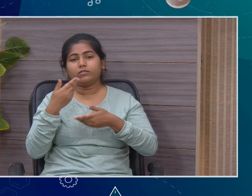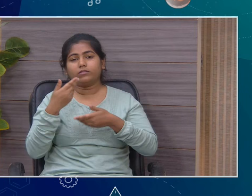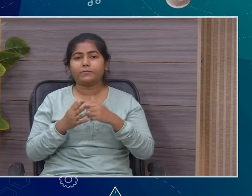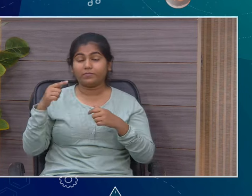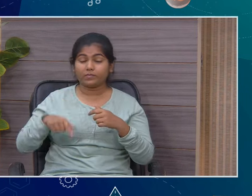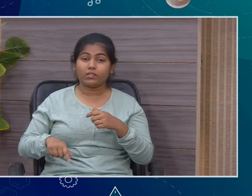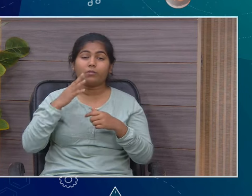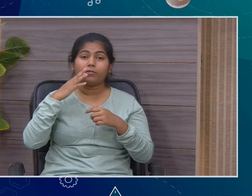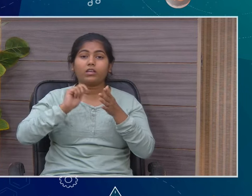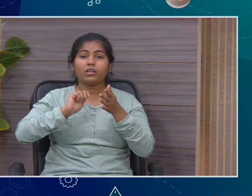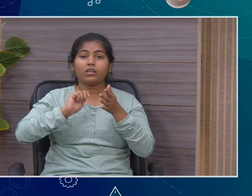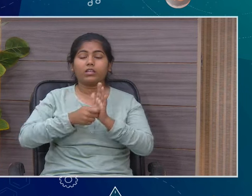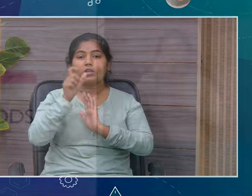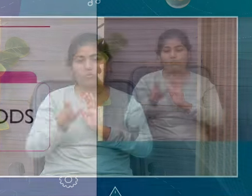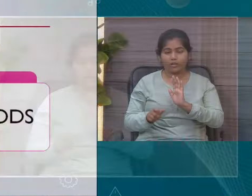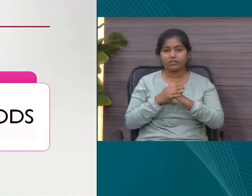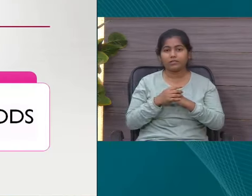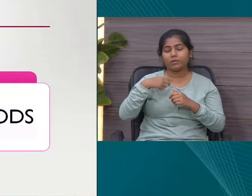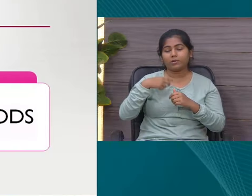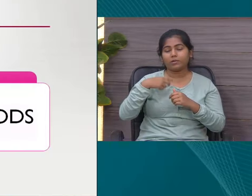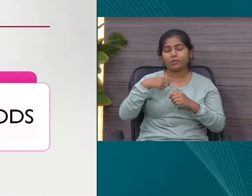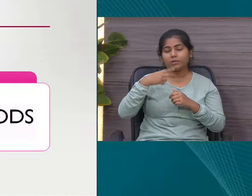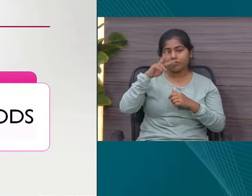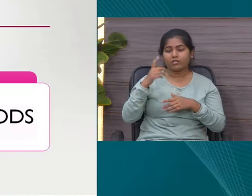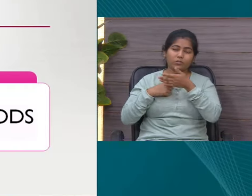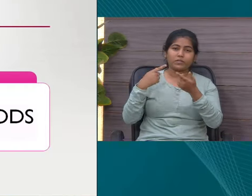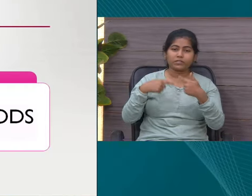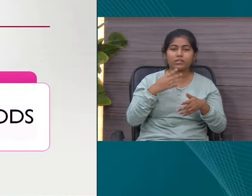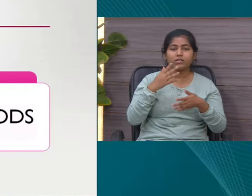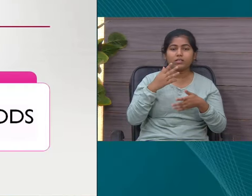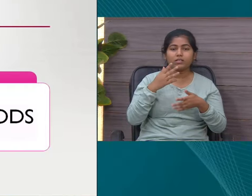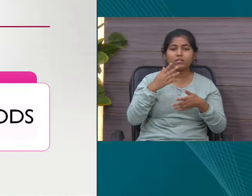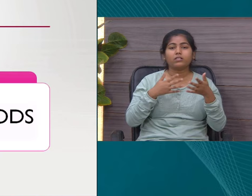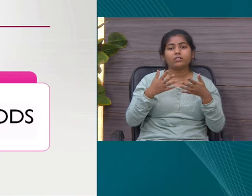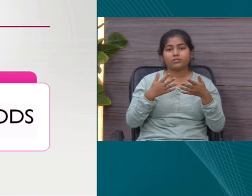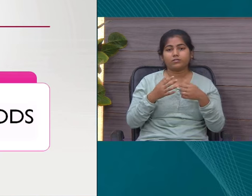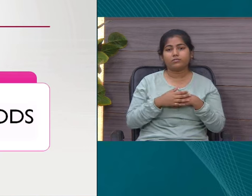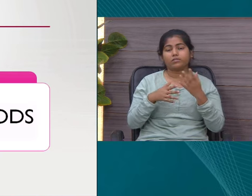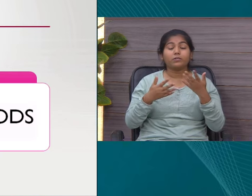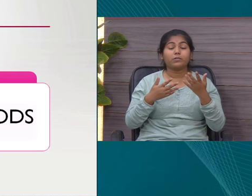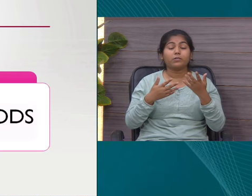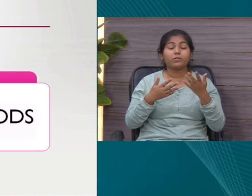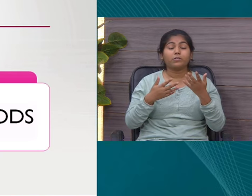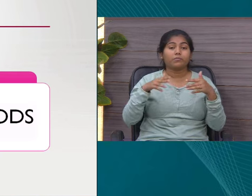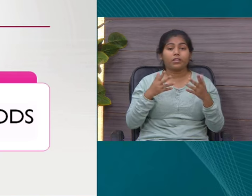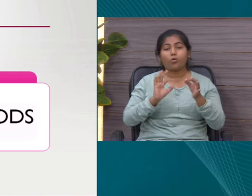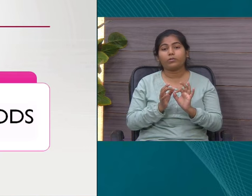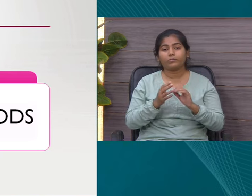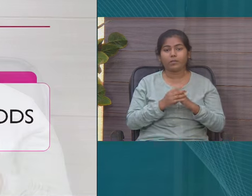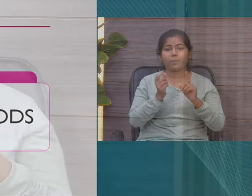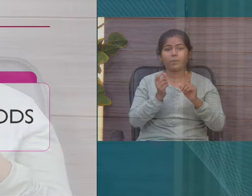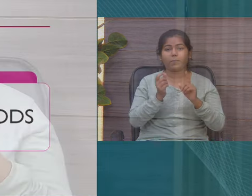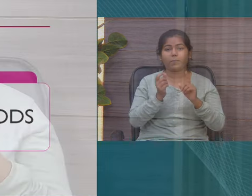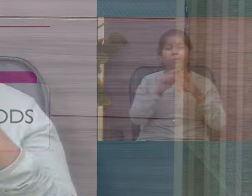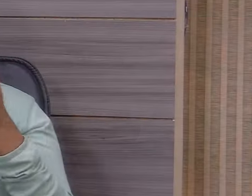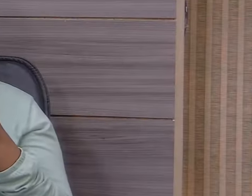पर आपके लिए आपकी प्रतीक्षा में है। मैं पायल से गुजारिश करूंगा कि इन्हें आप बताएं कि कैसे इंटरप्रेट करेंगे।